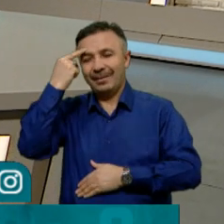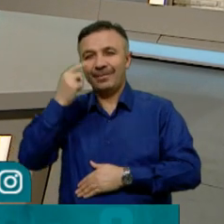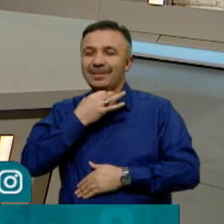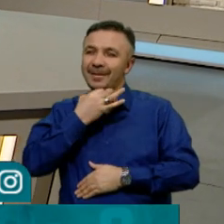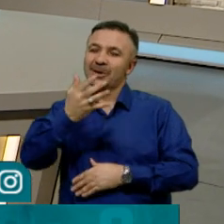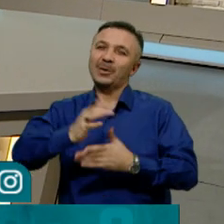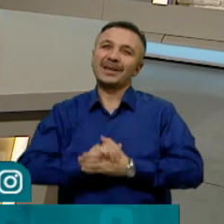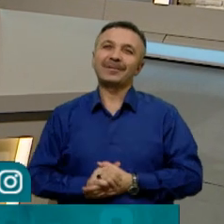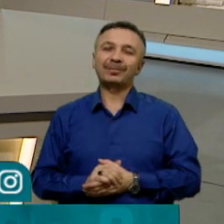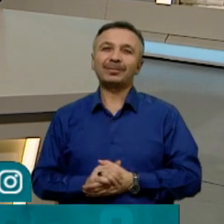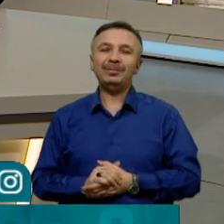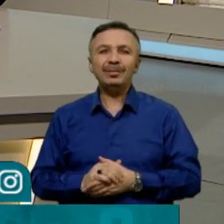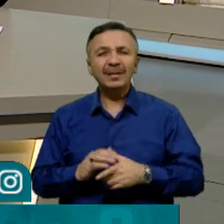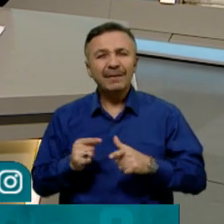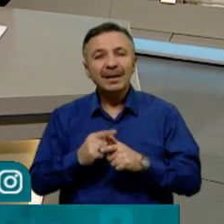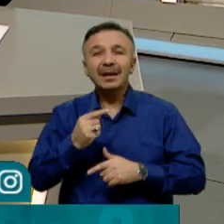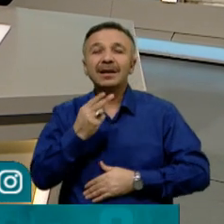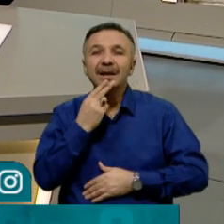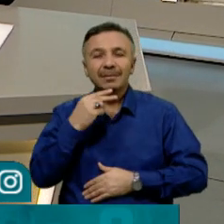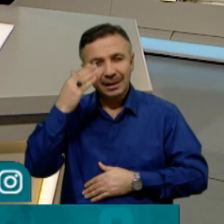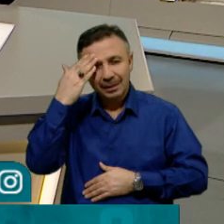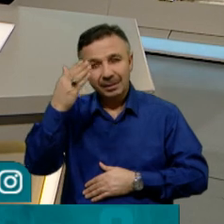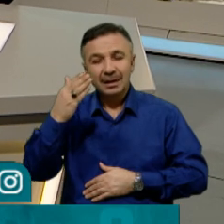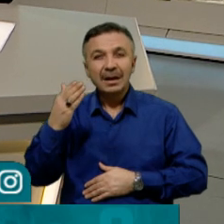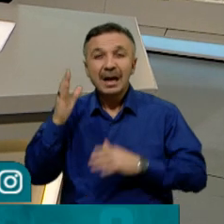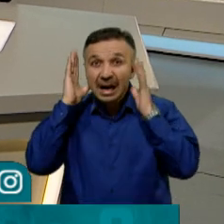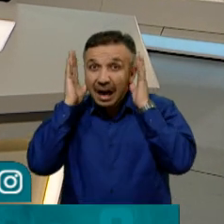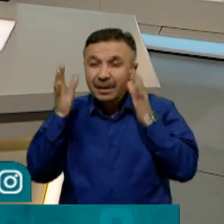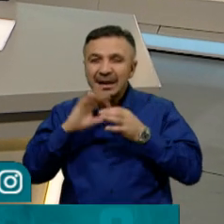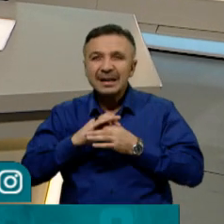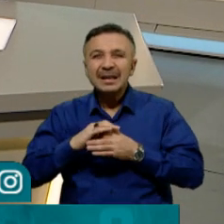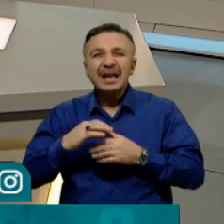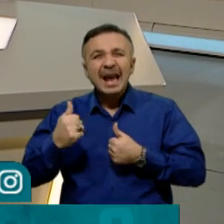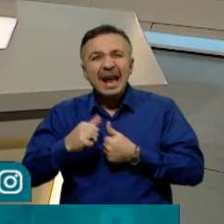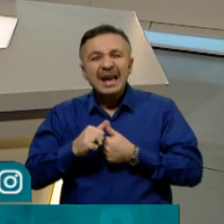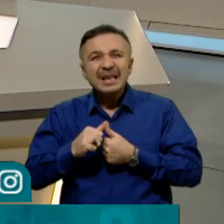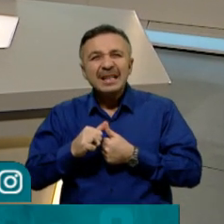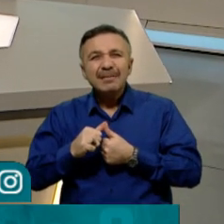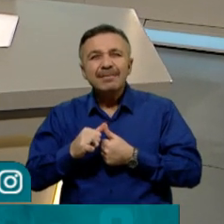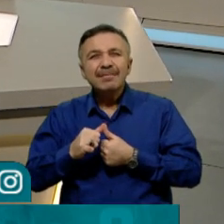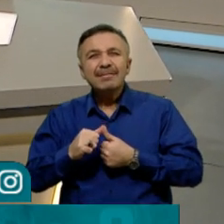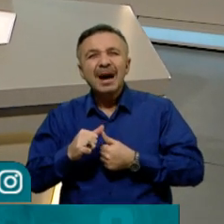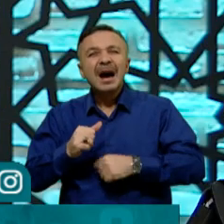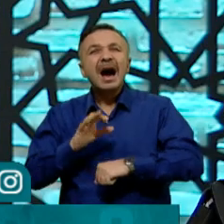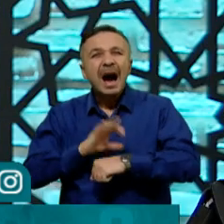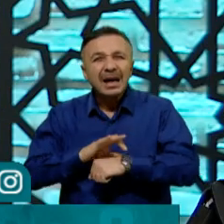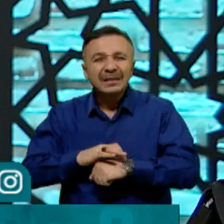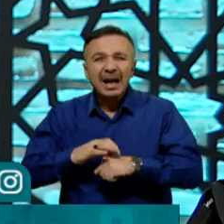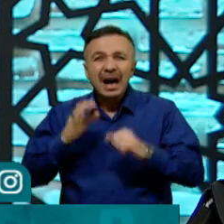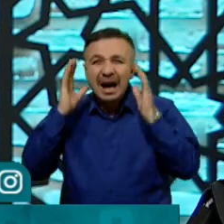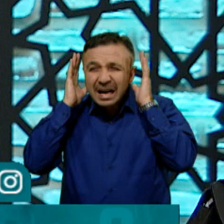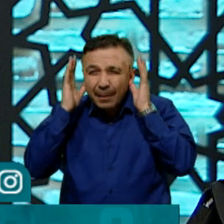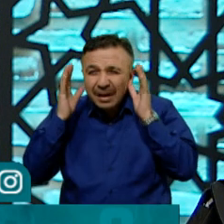ederiz Fikret Hanım selamlar niyetmiş size namazla alakalı bir soru Eşim rahatsız demiş namazlarda şaşırıyor